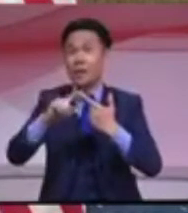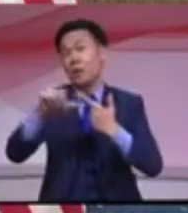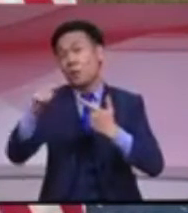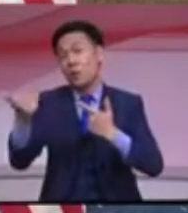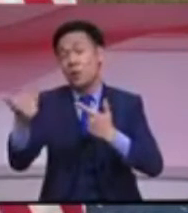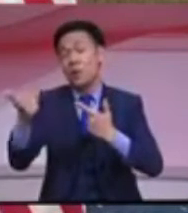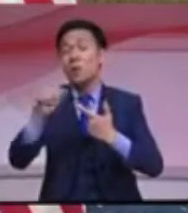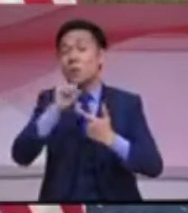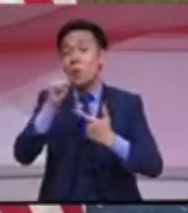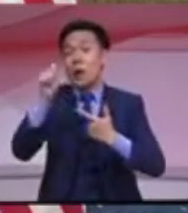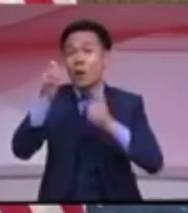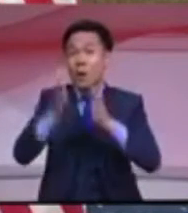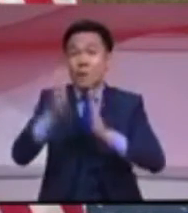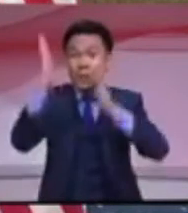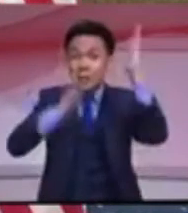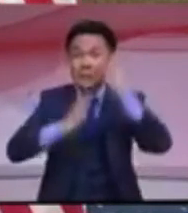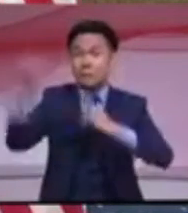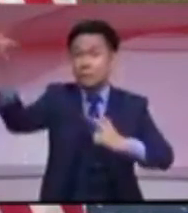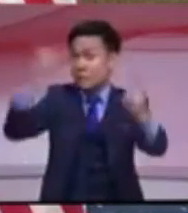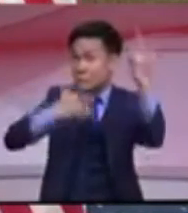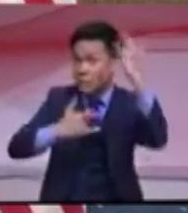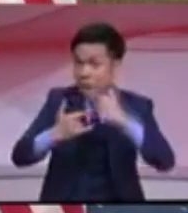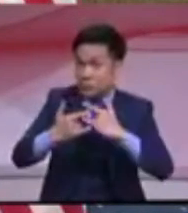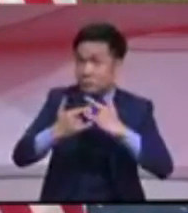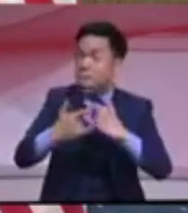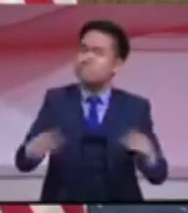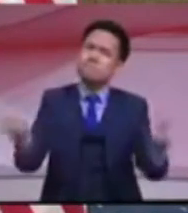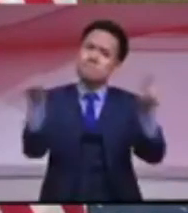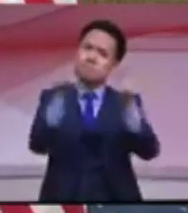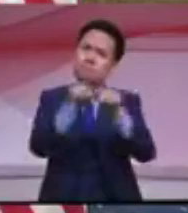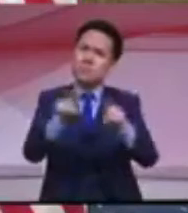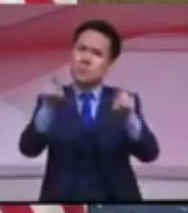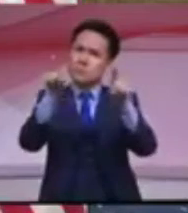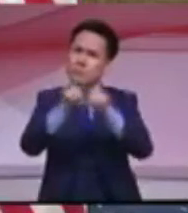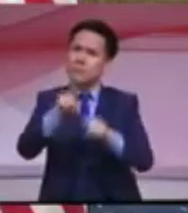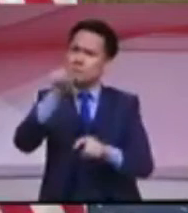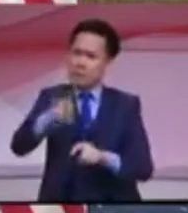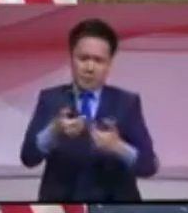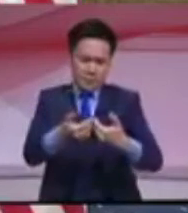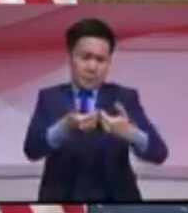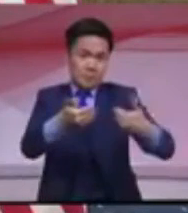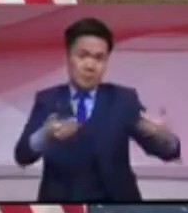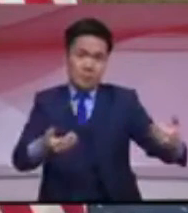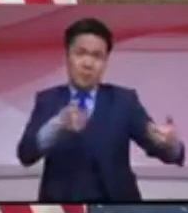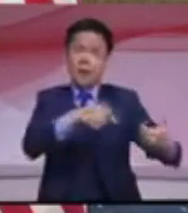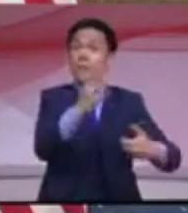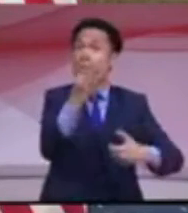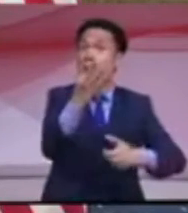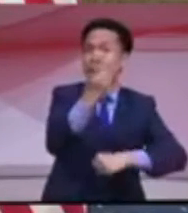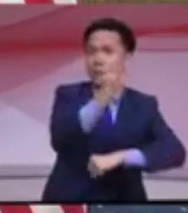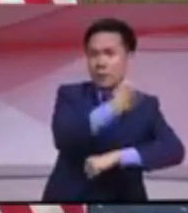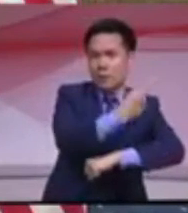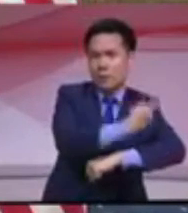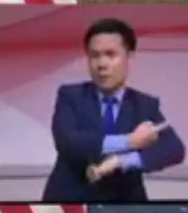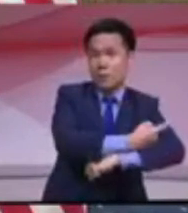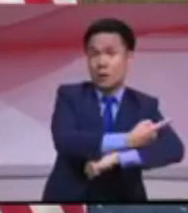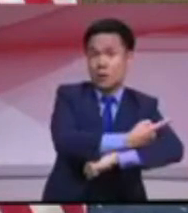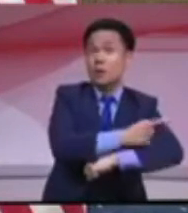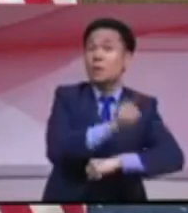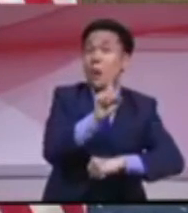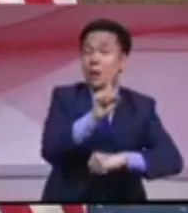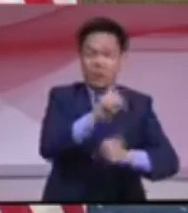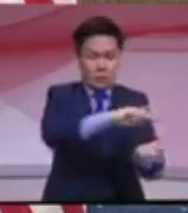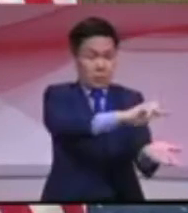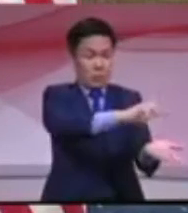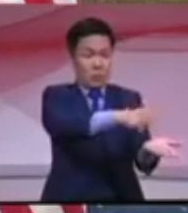asing yang memasuki negeri ini untuk menjalani perintah korentin selama 14 Hari di